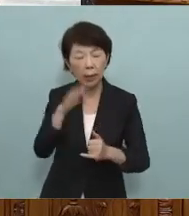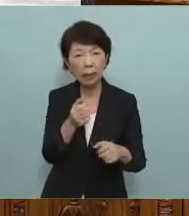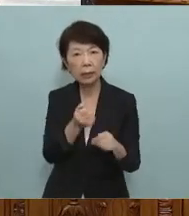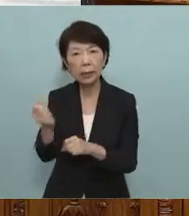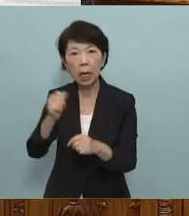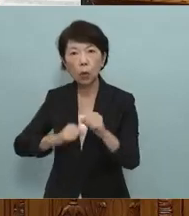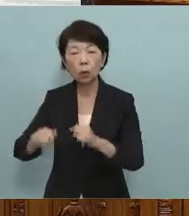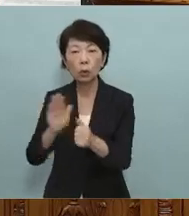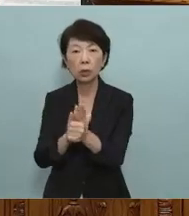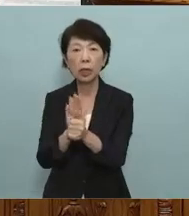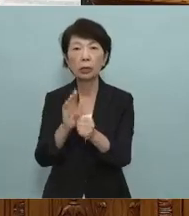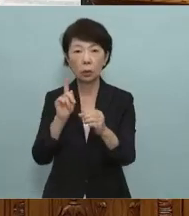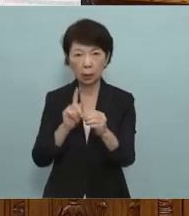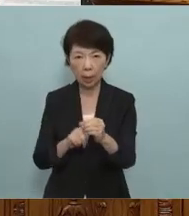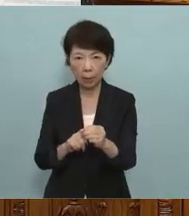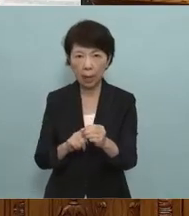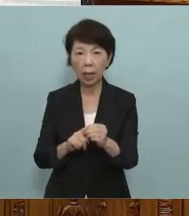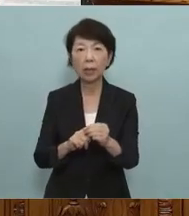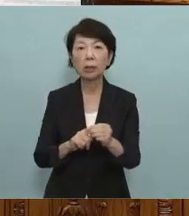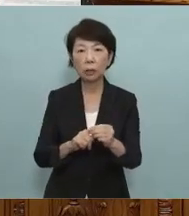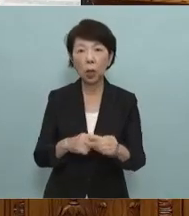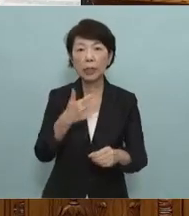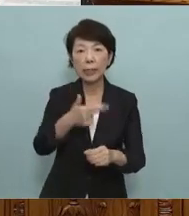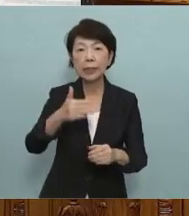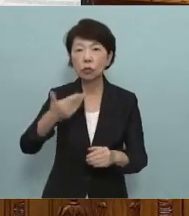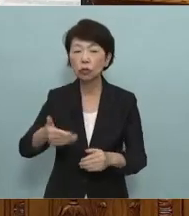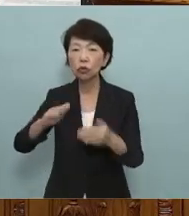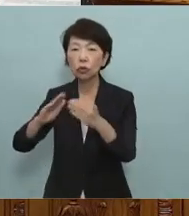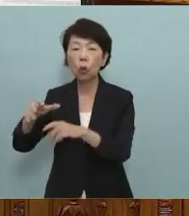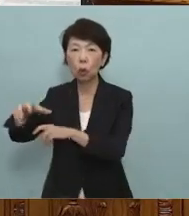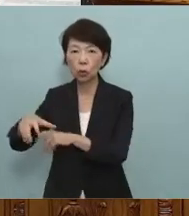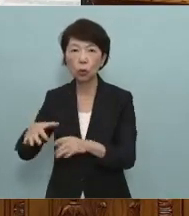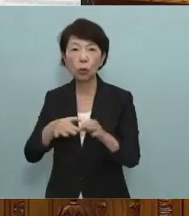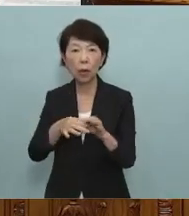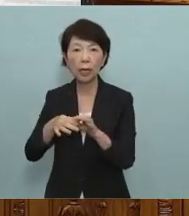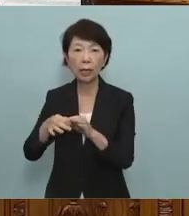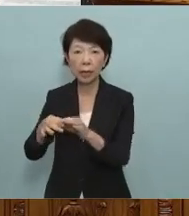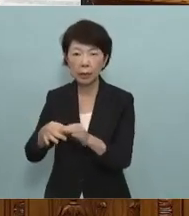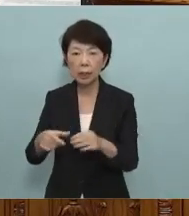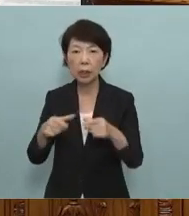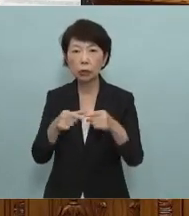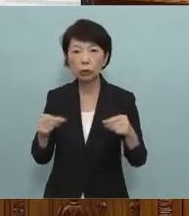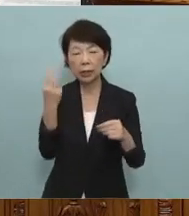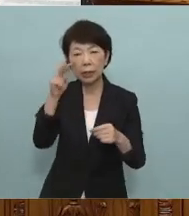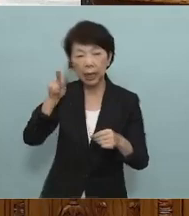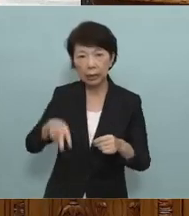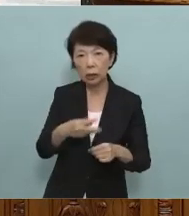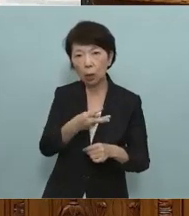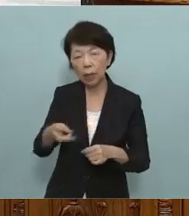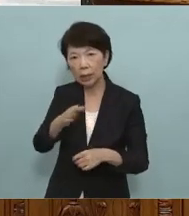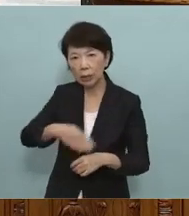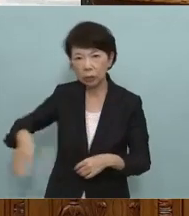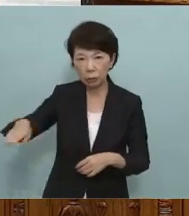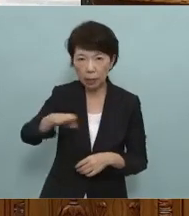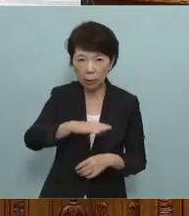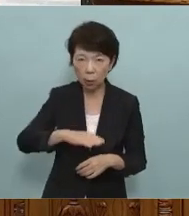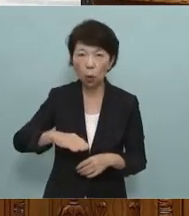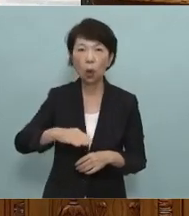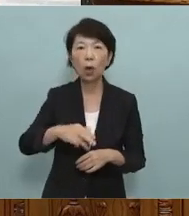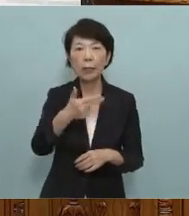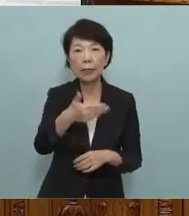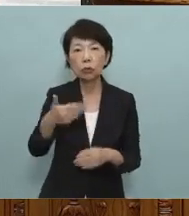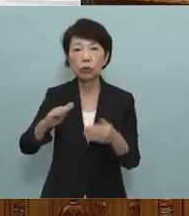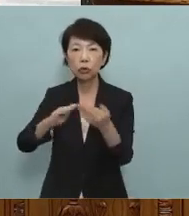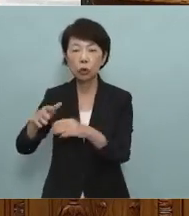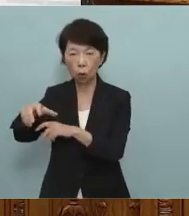行動を支援するため市区町村と連携し、国管理河川沿いのすべての地区町村